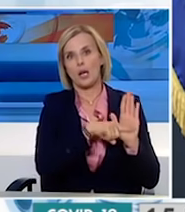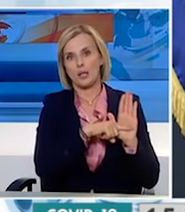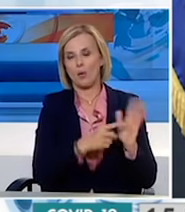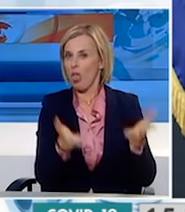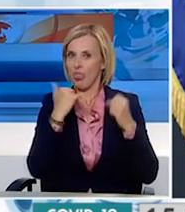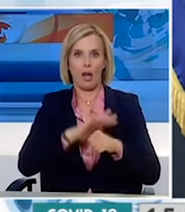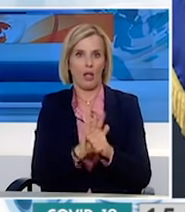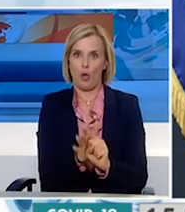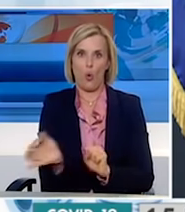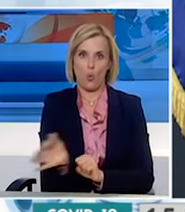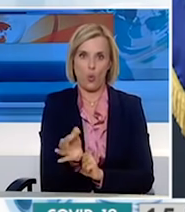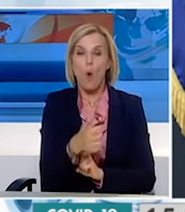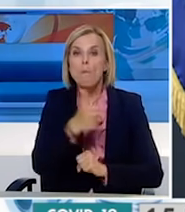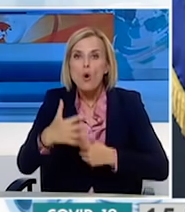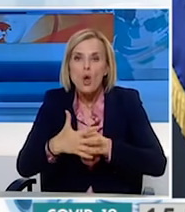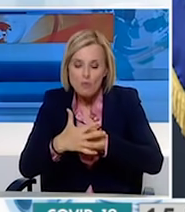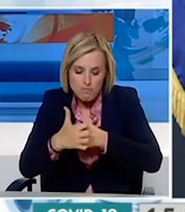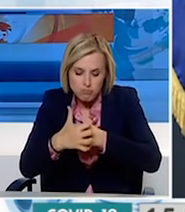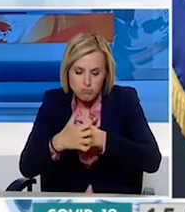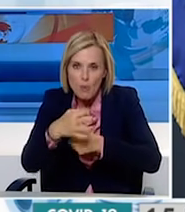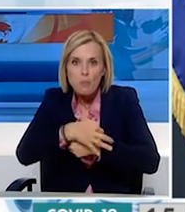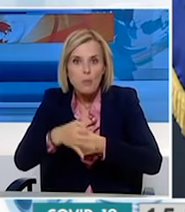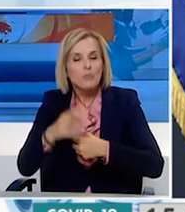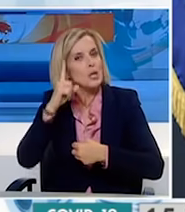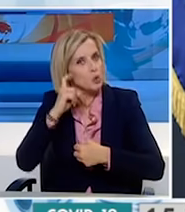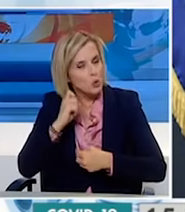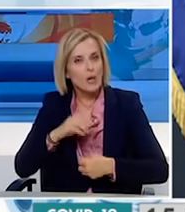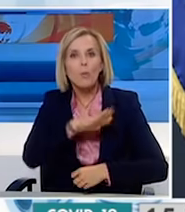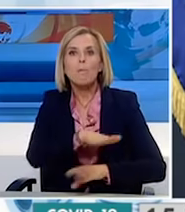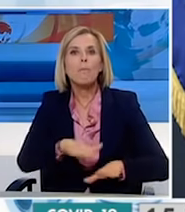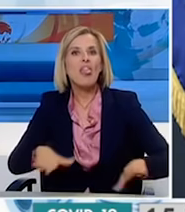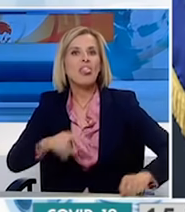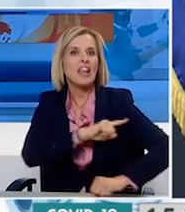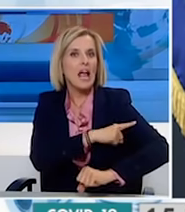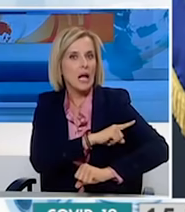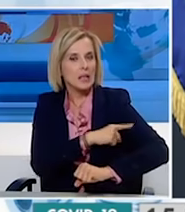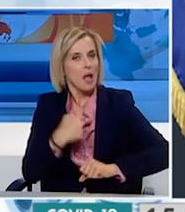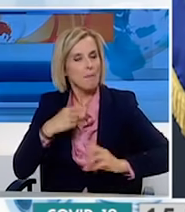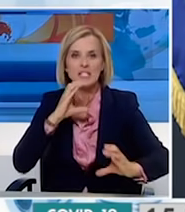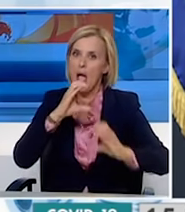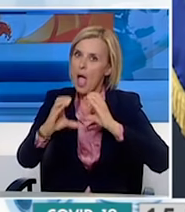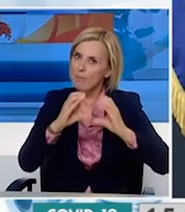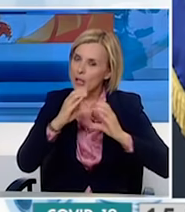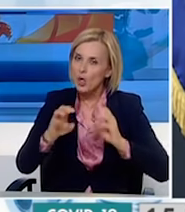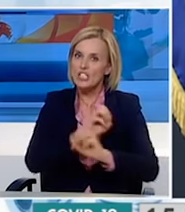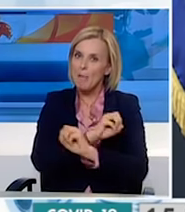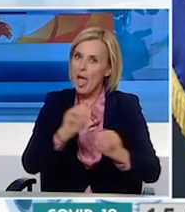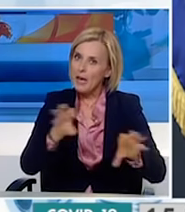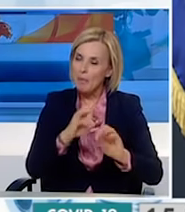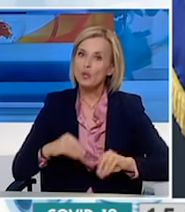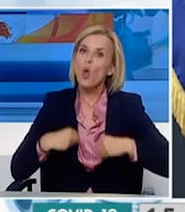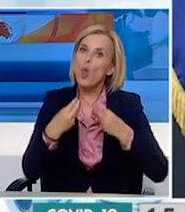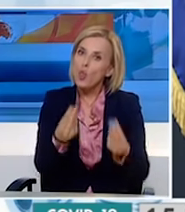παρουσία του νέου κορονοϊού. Το ξέρουν πολύ καλά οι παιδίατροι, είναι σε επαγρύπνηση. Έχουμε επικοινωνήσει με το Δίκτυο των Παιδιάτρων Λοιμοξιολόγων. Έχουμε και